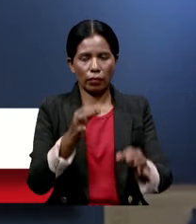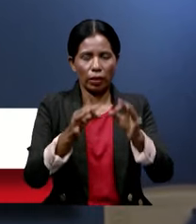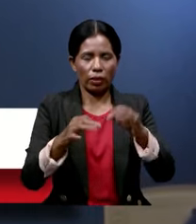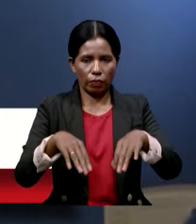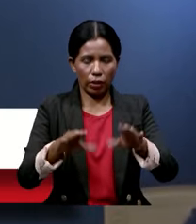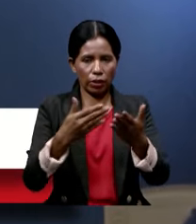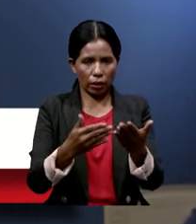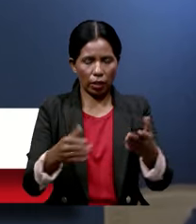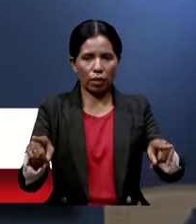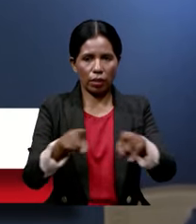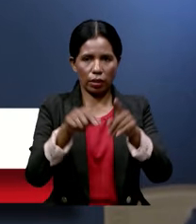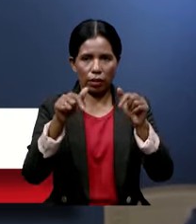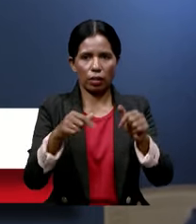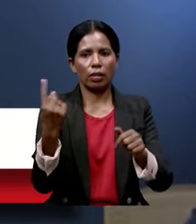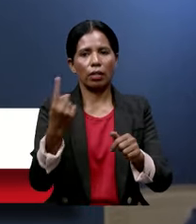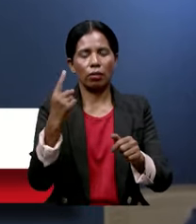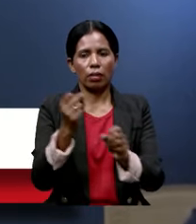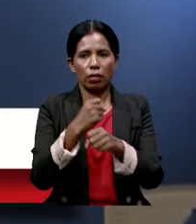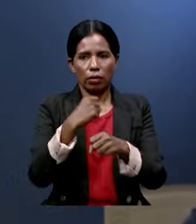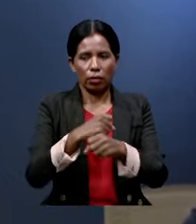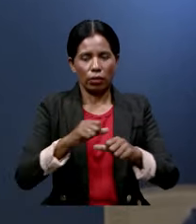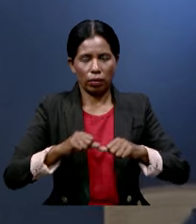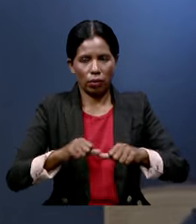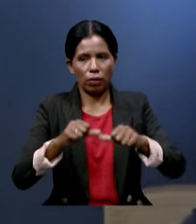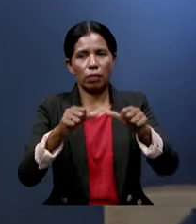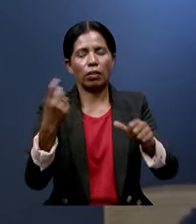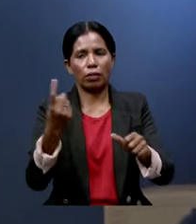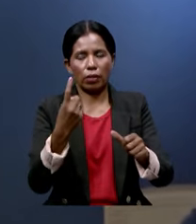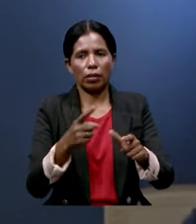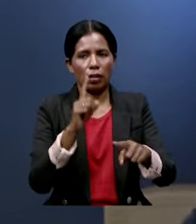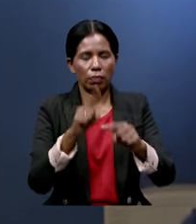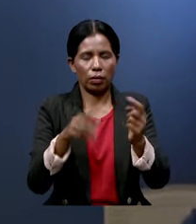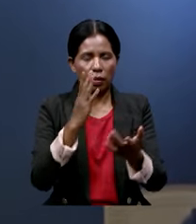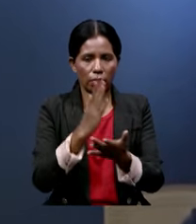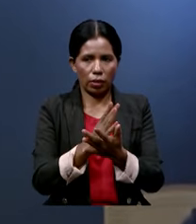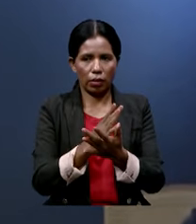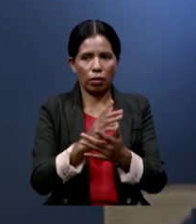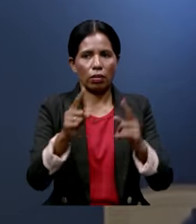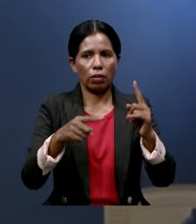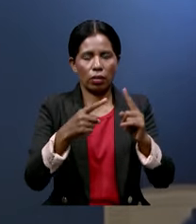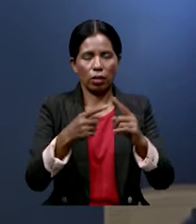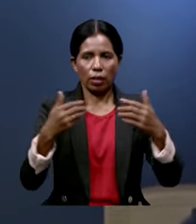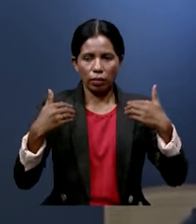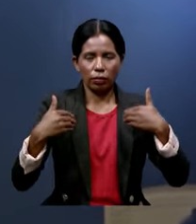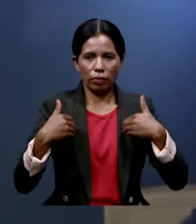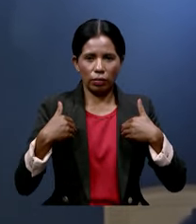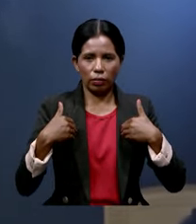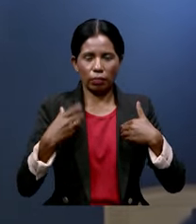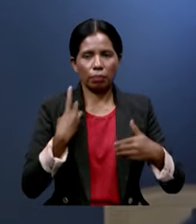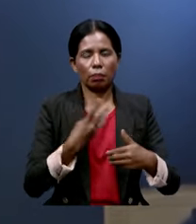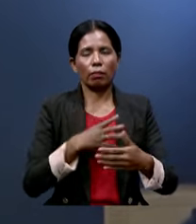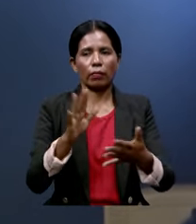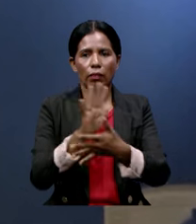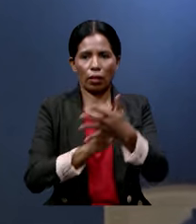dane nafatin halo kontinua sane nafatin labe le para de en hira de tiha ita